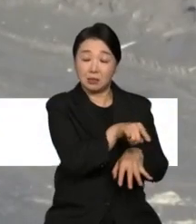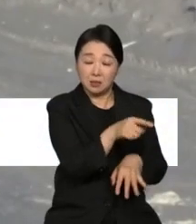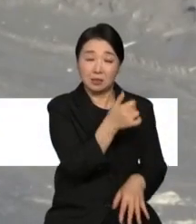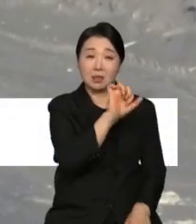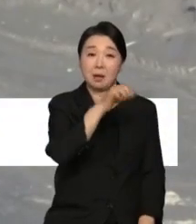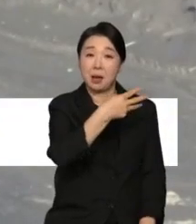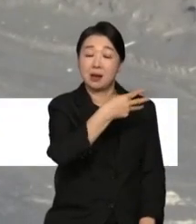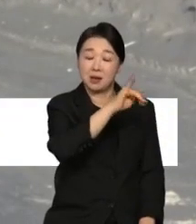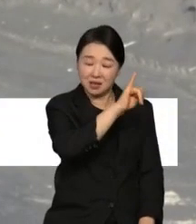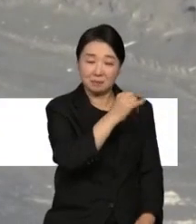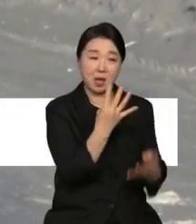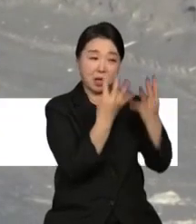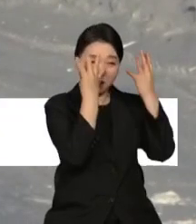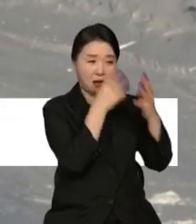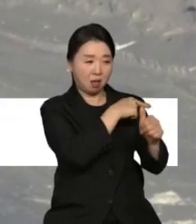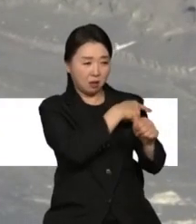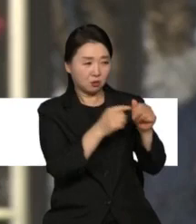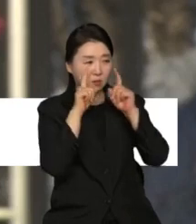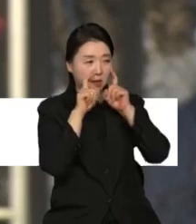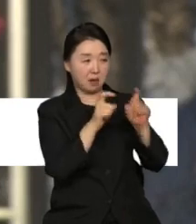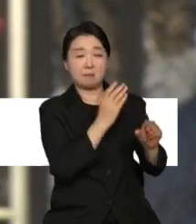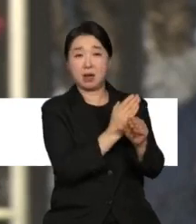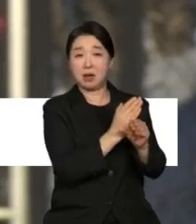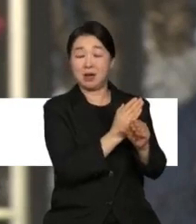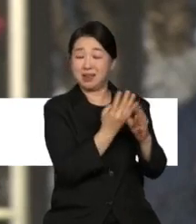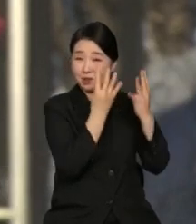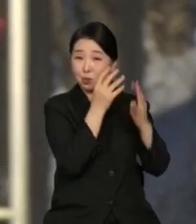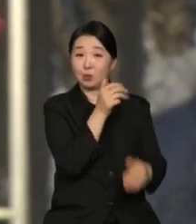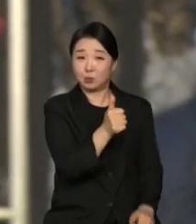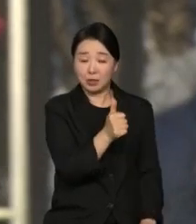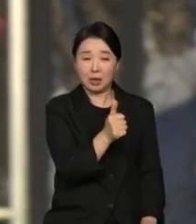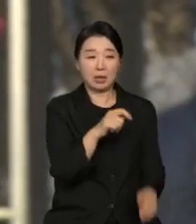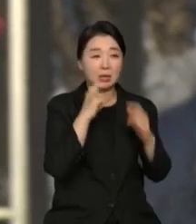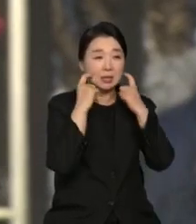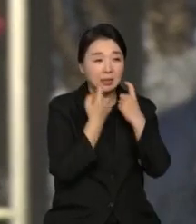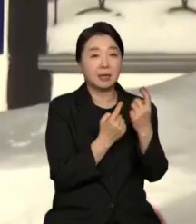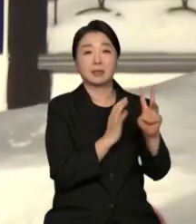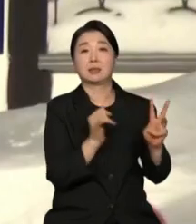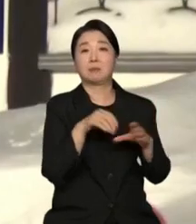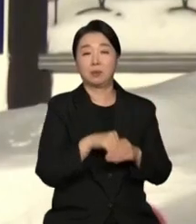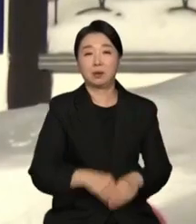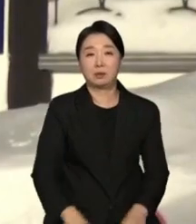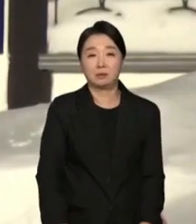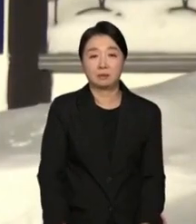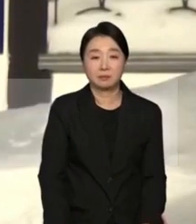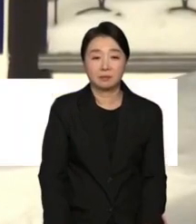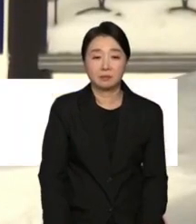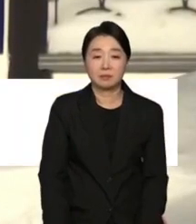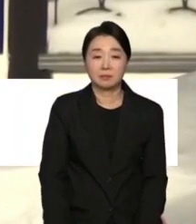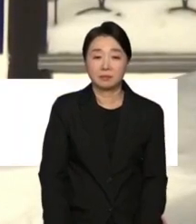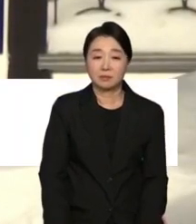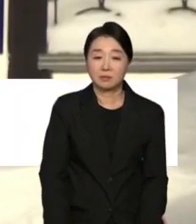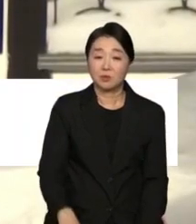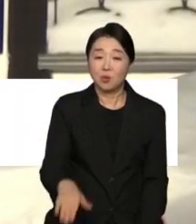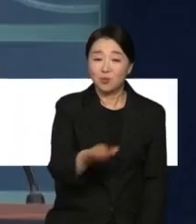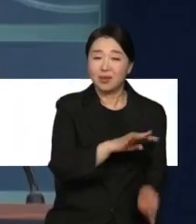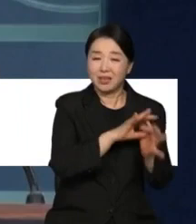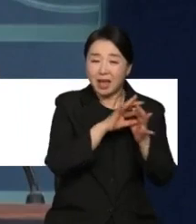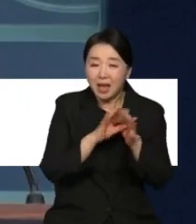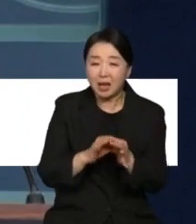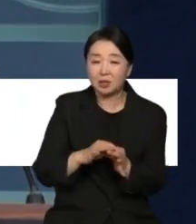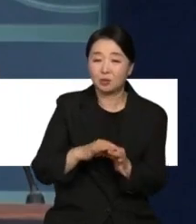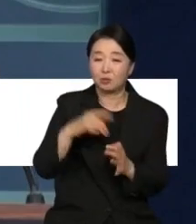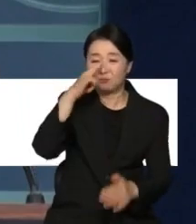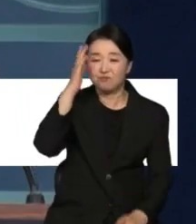나발리의 옥중 의문사에 연루된 교도소장 등 개인 3명도 포함됐습니다. We will continue to make sure that we